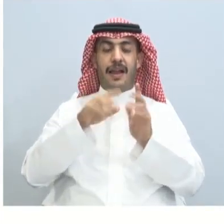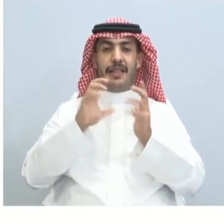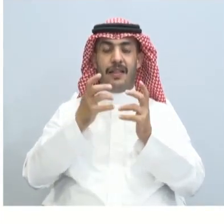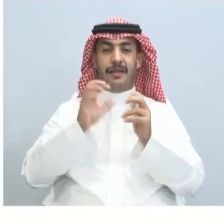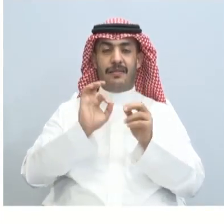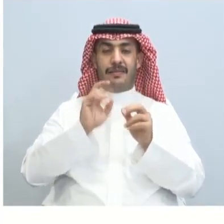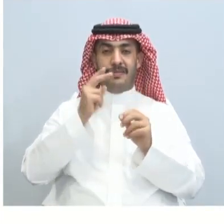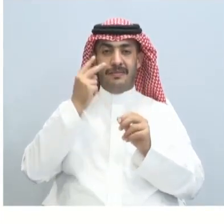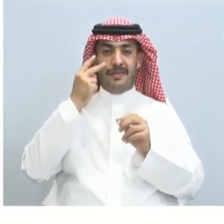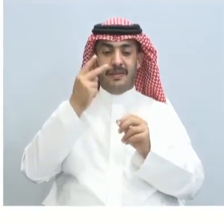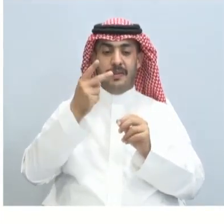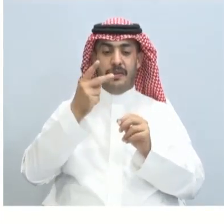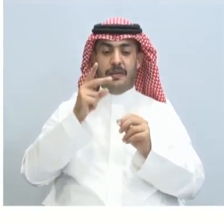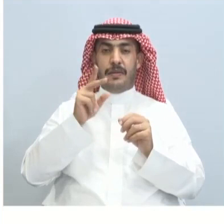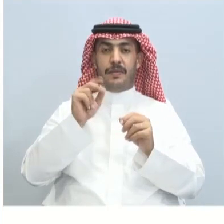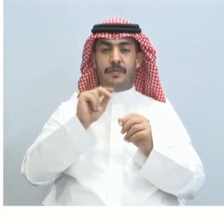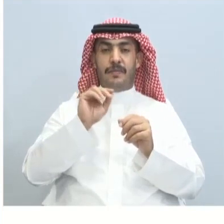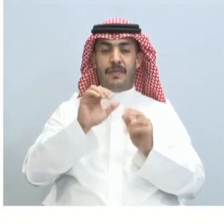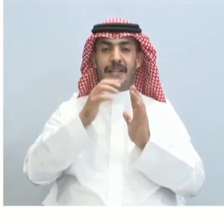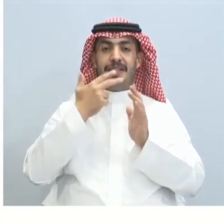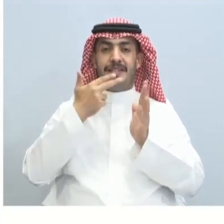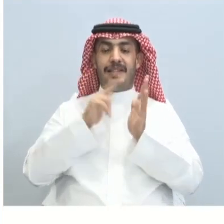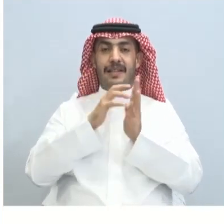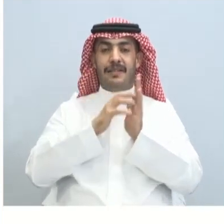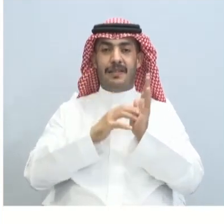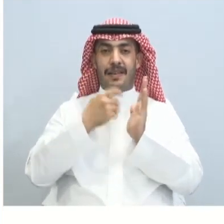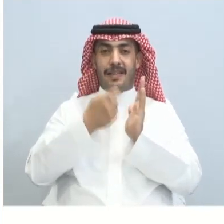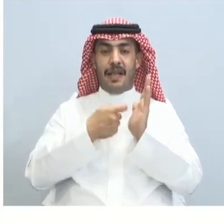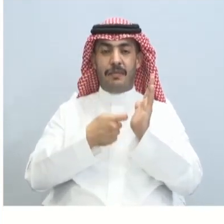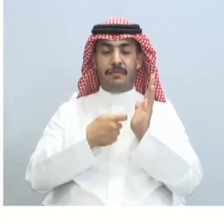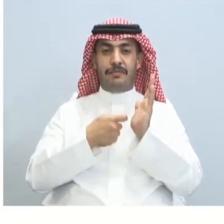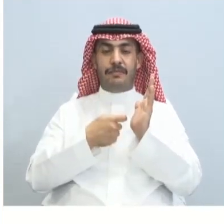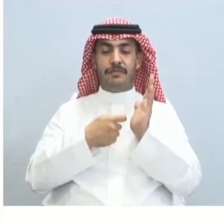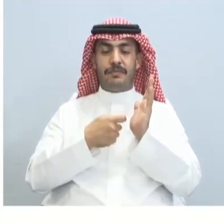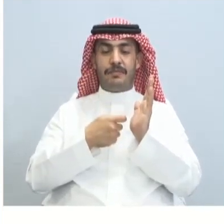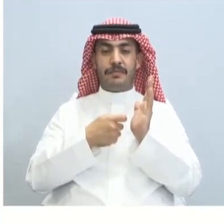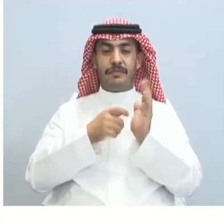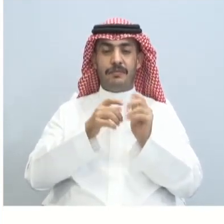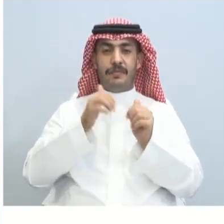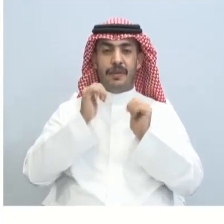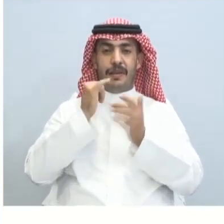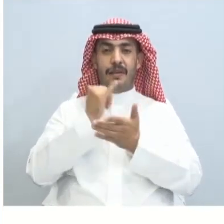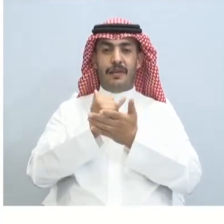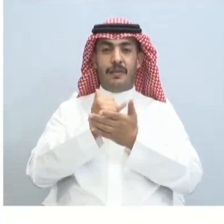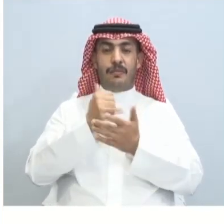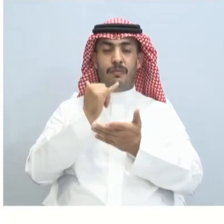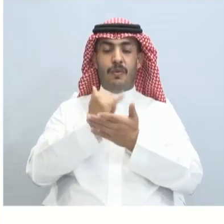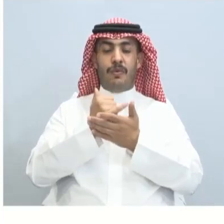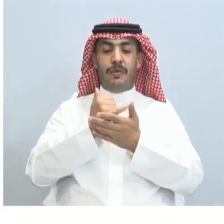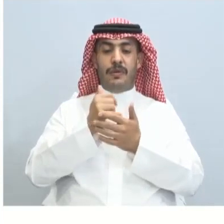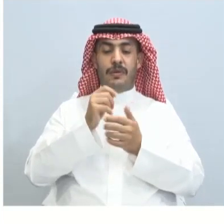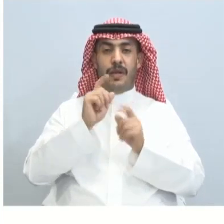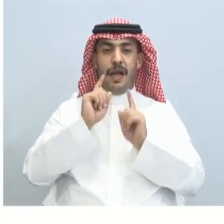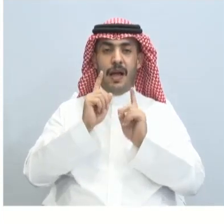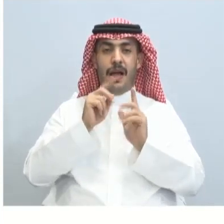لو نظرنا الى قرار اداري هو رساله كتابيه تصدر من صاحب صلاحيه اذا من الذي